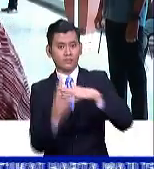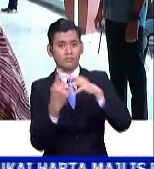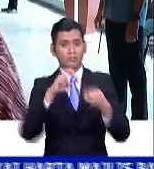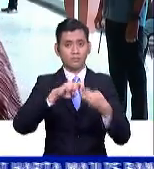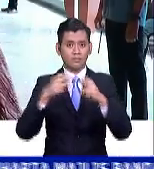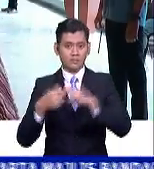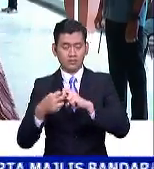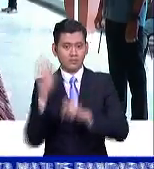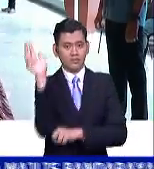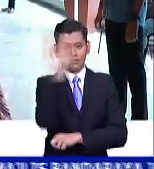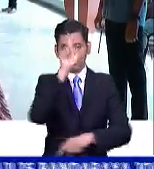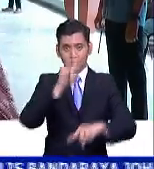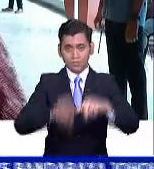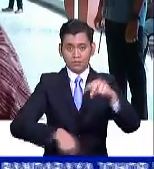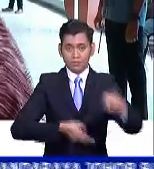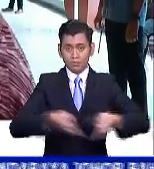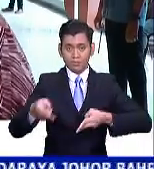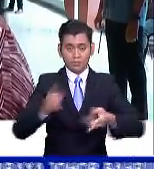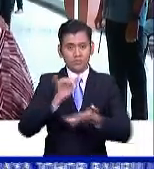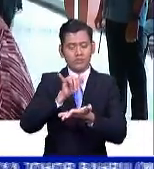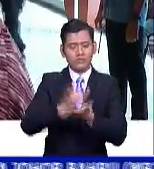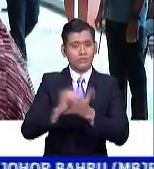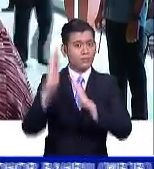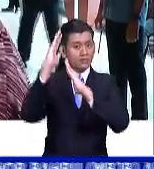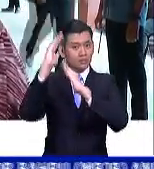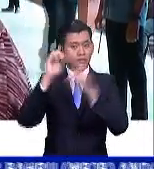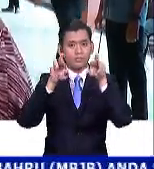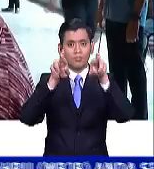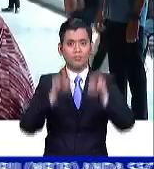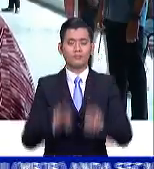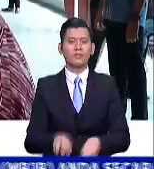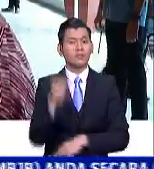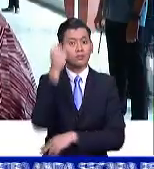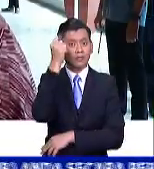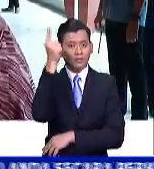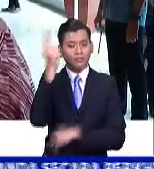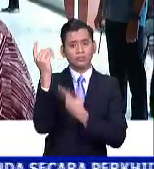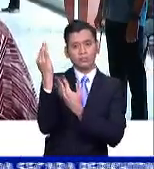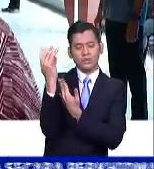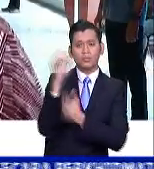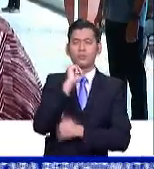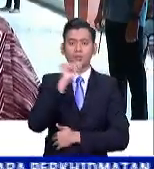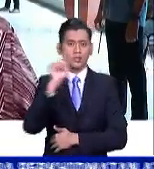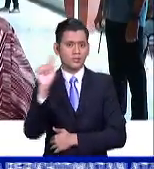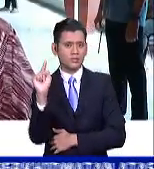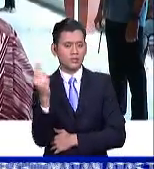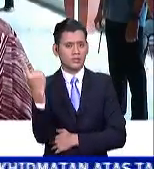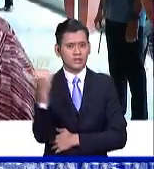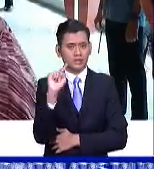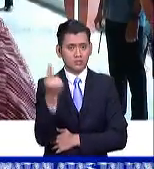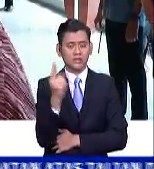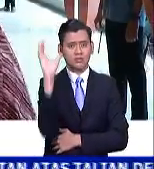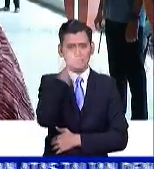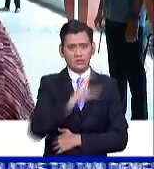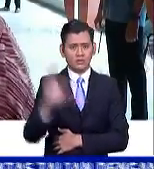soal sebegitu. Jadi ini satu perkara yang harapnya rakyat akan faham dan menunggu. Bukan sengaja cari jalan nak delay, takut